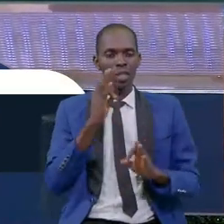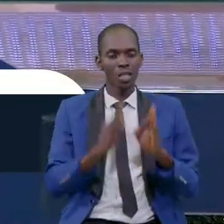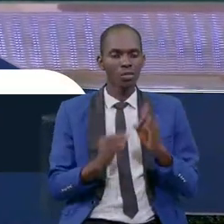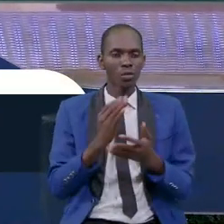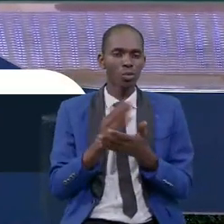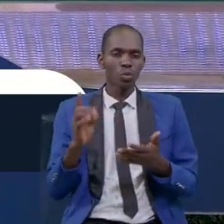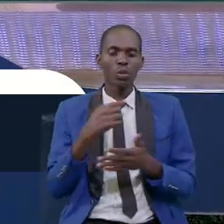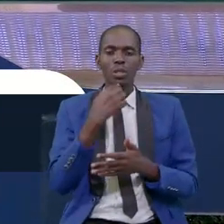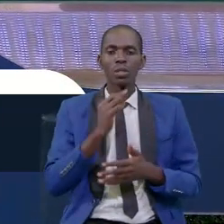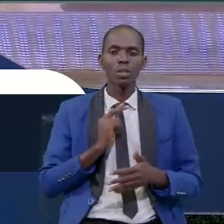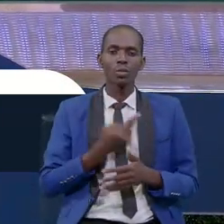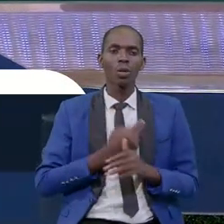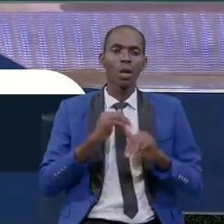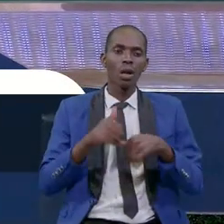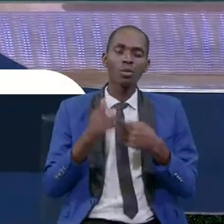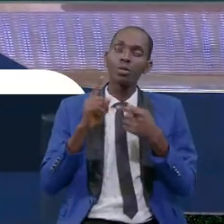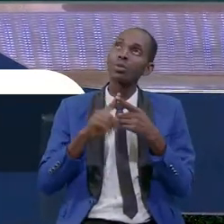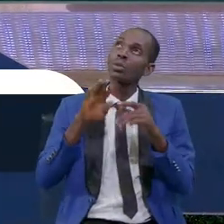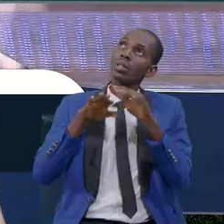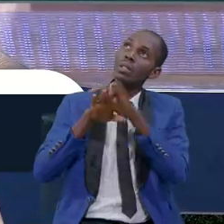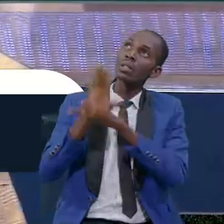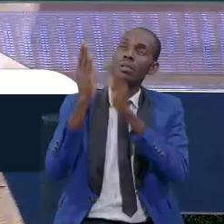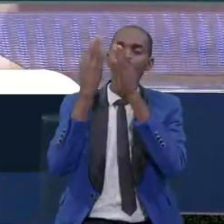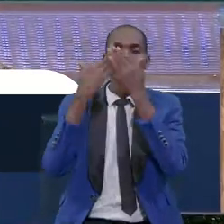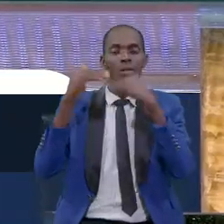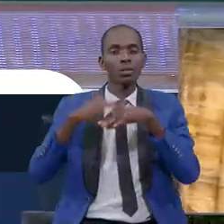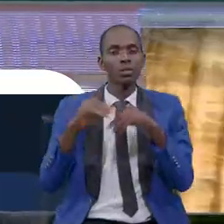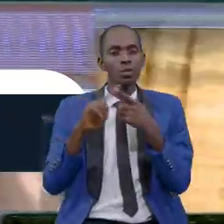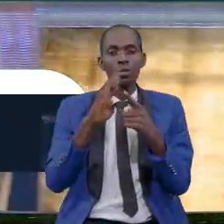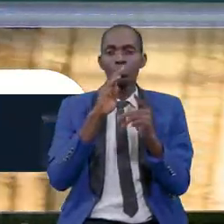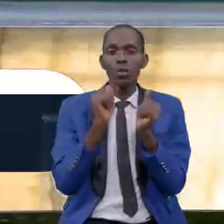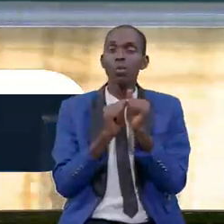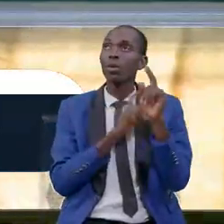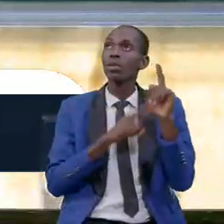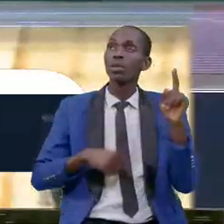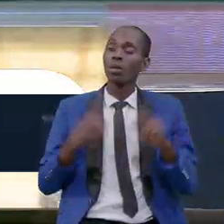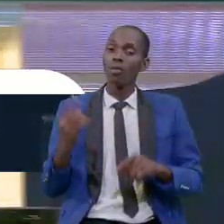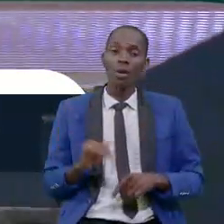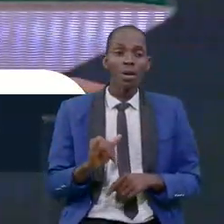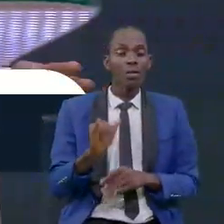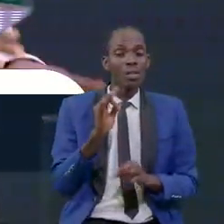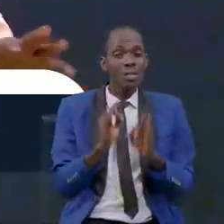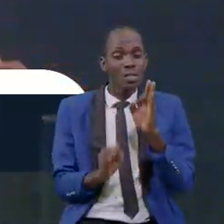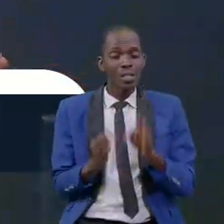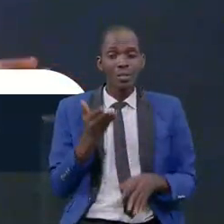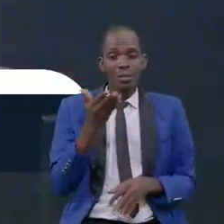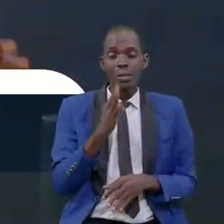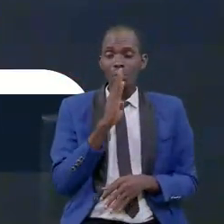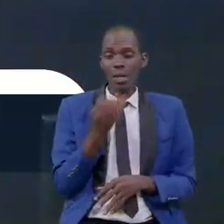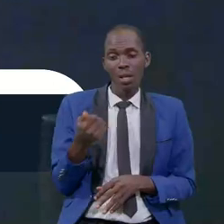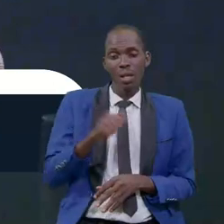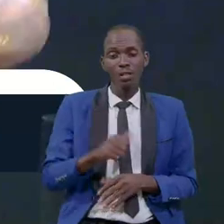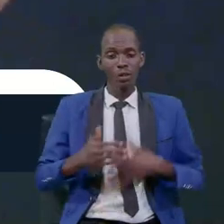pour être devant le Seigneur, en présence du Seigneur pour toujours. S'il y a une joie que nous avons, c'est